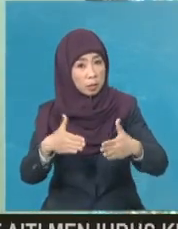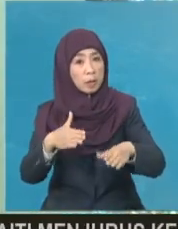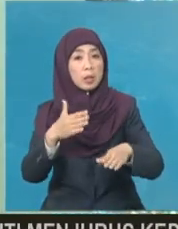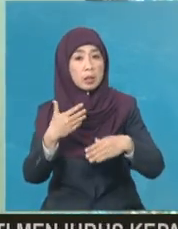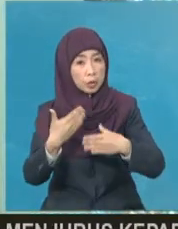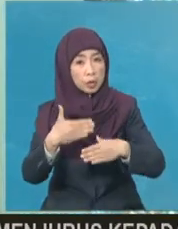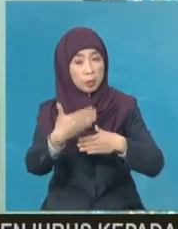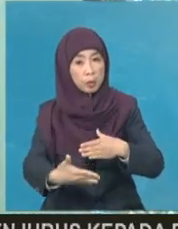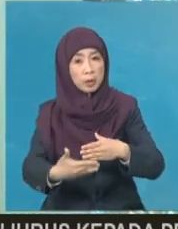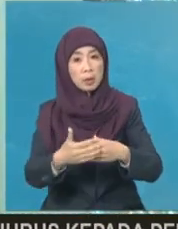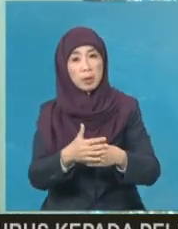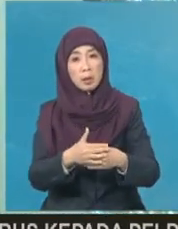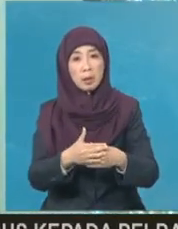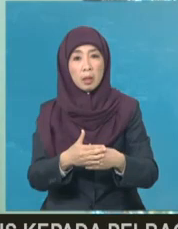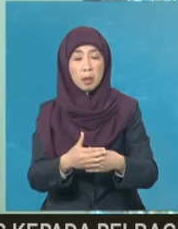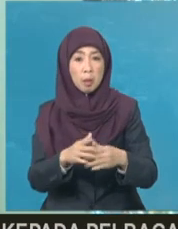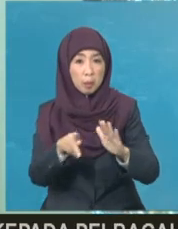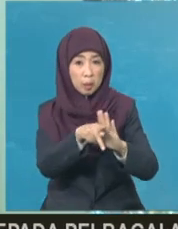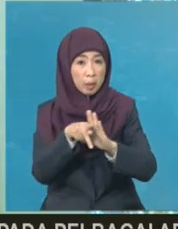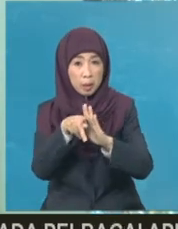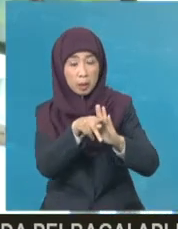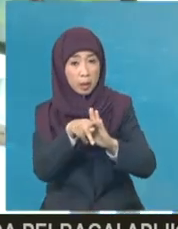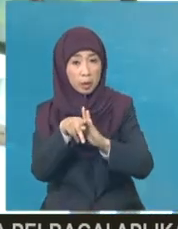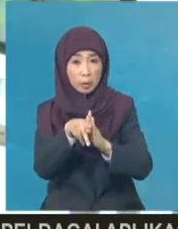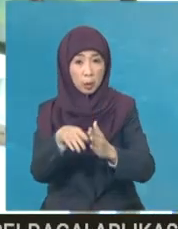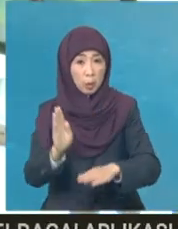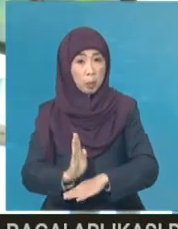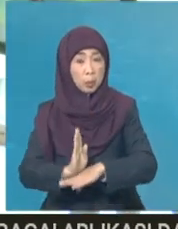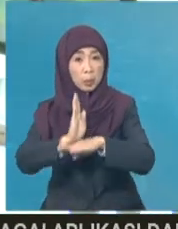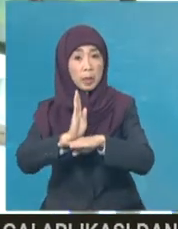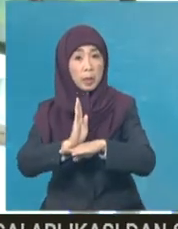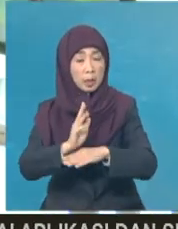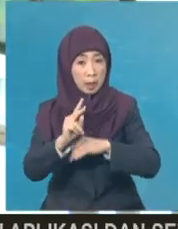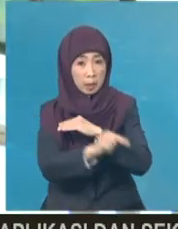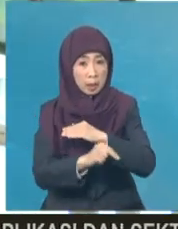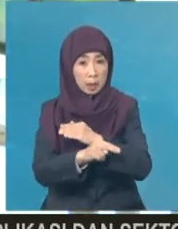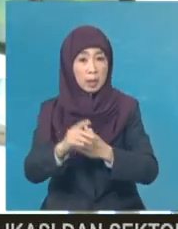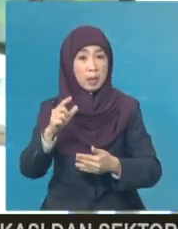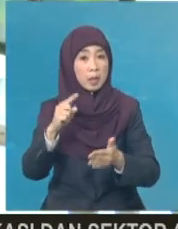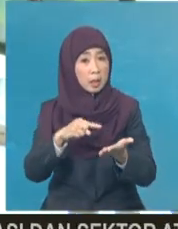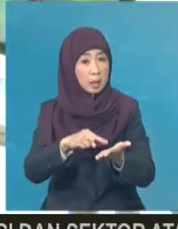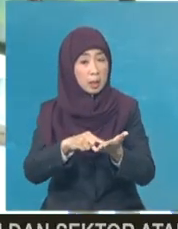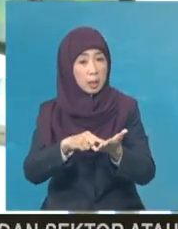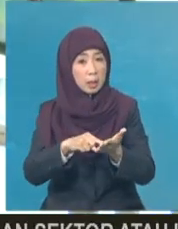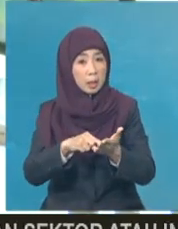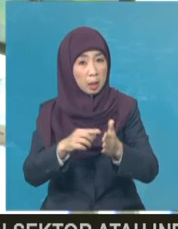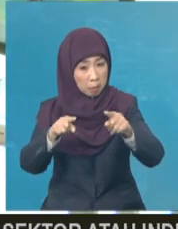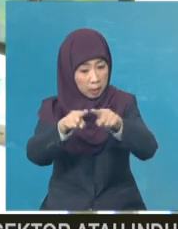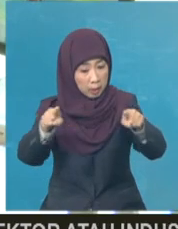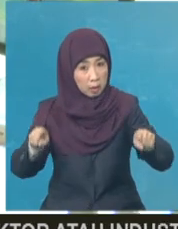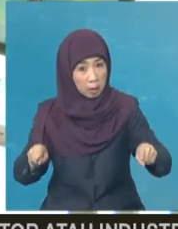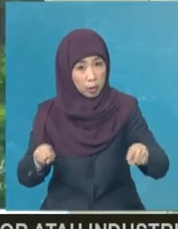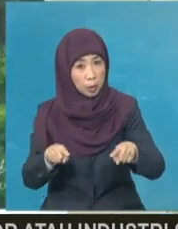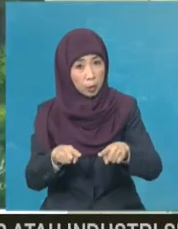sebelum ini pameran yang diadakan ini adalah untuk mengetahui bahkan budaya di negara ini melalui lukisan sekaligus menyediakan platform